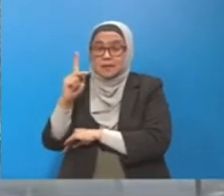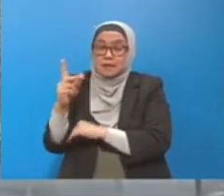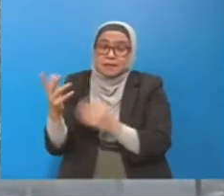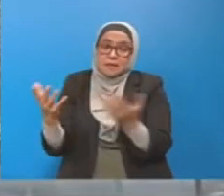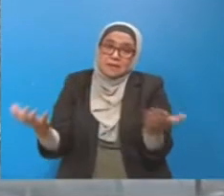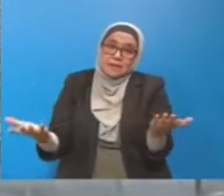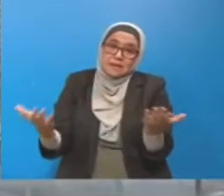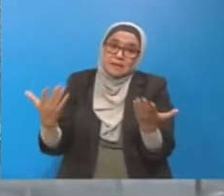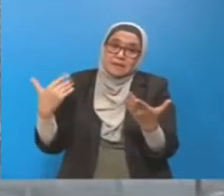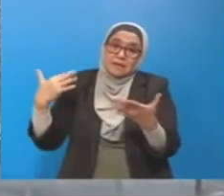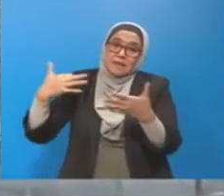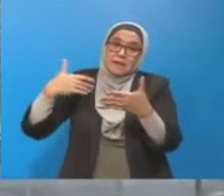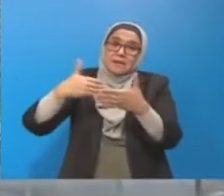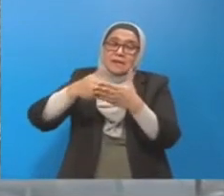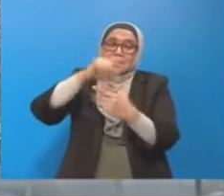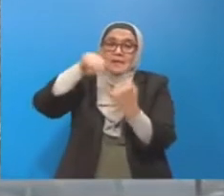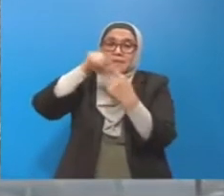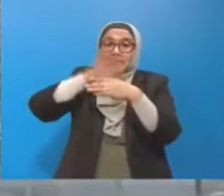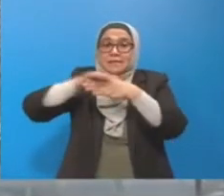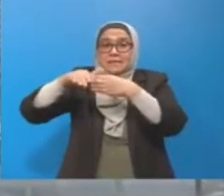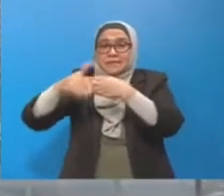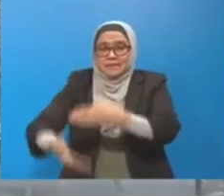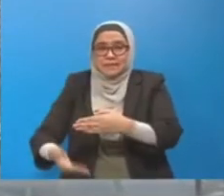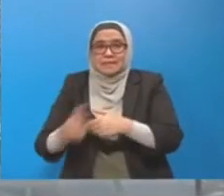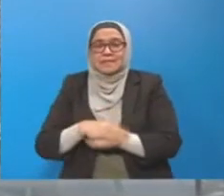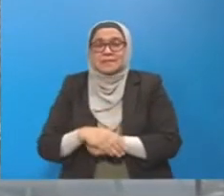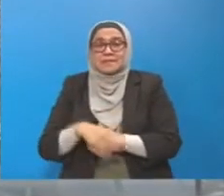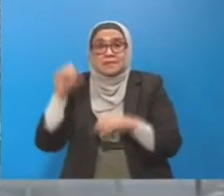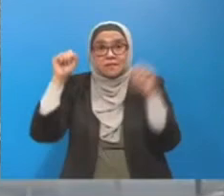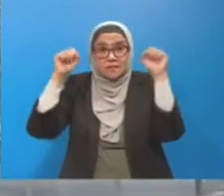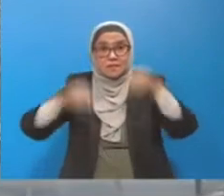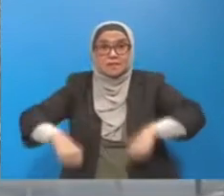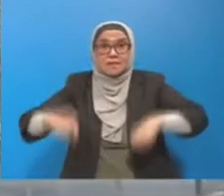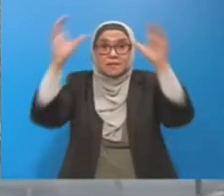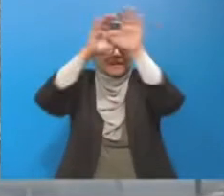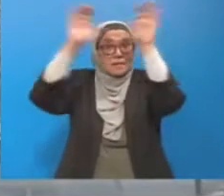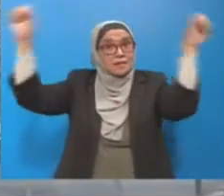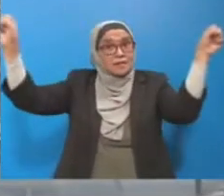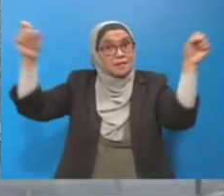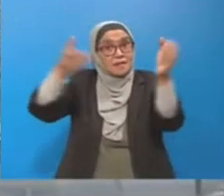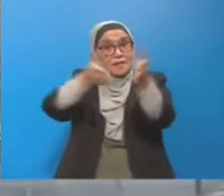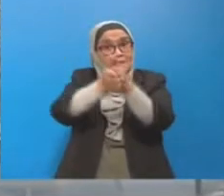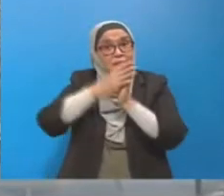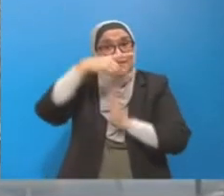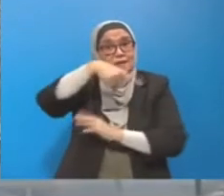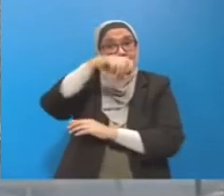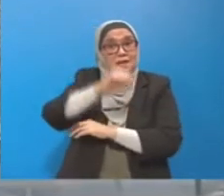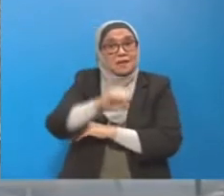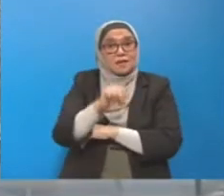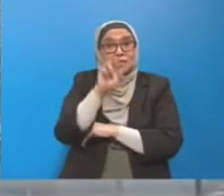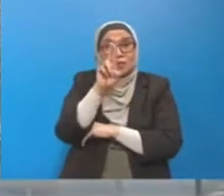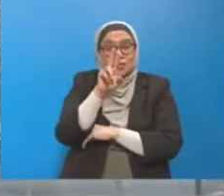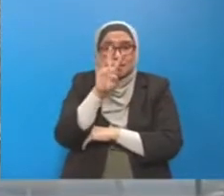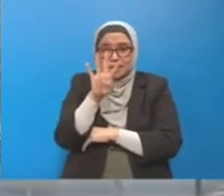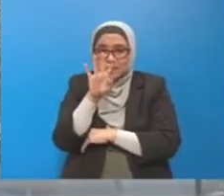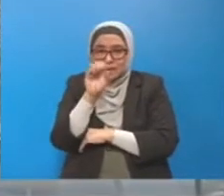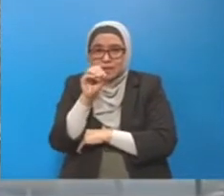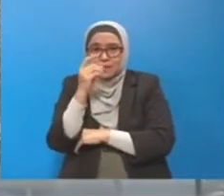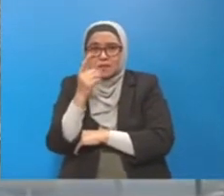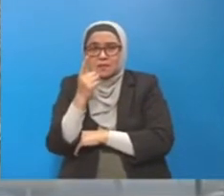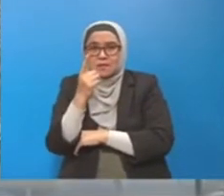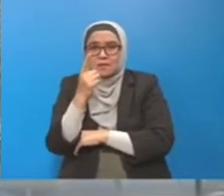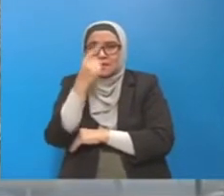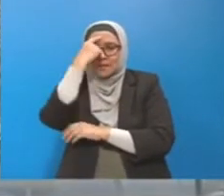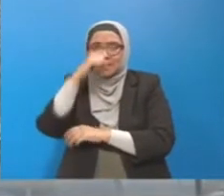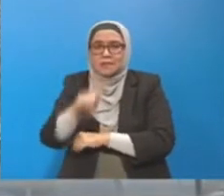ini membolehkan majikan untuk memohon PSU Pak frame kosong bagi pekerja yang bergaji lebih